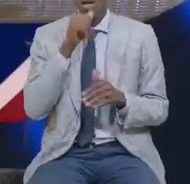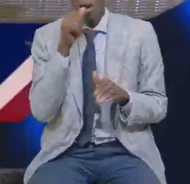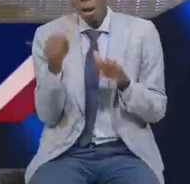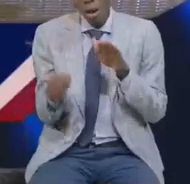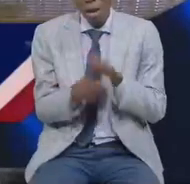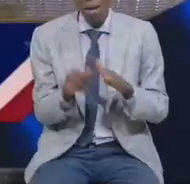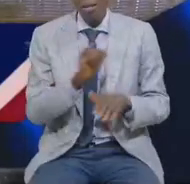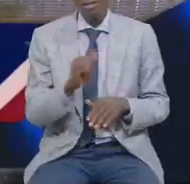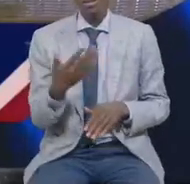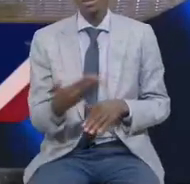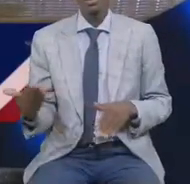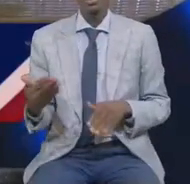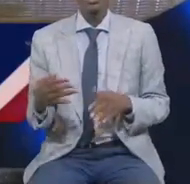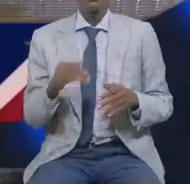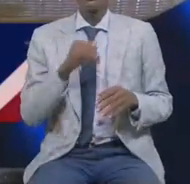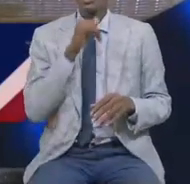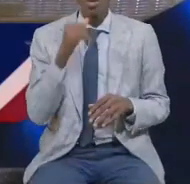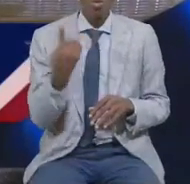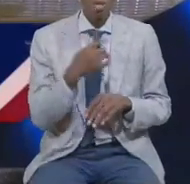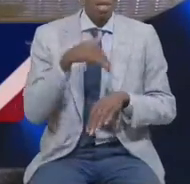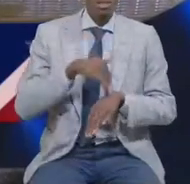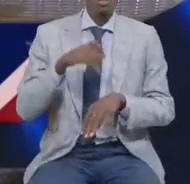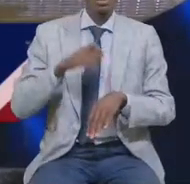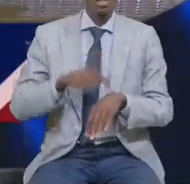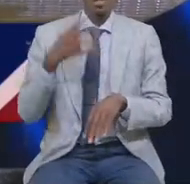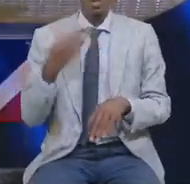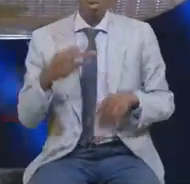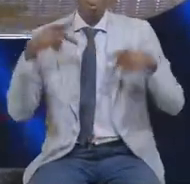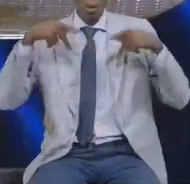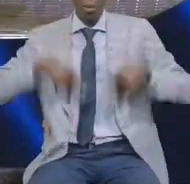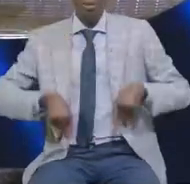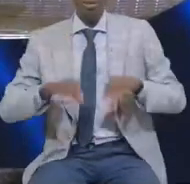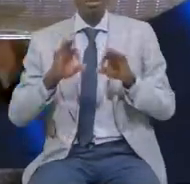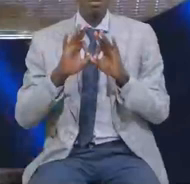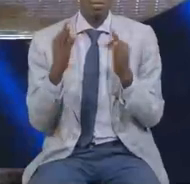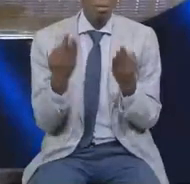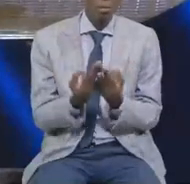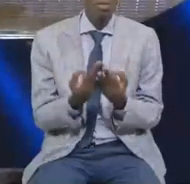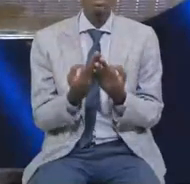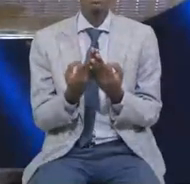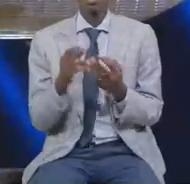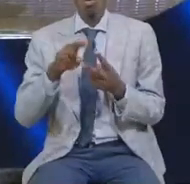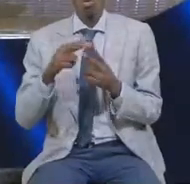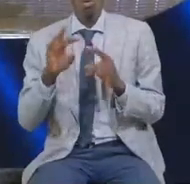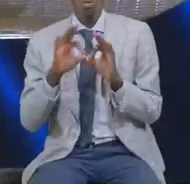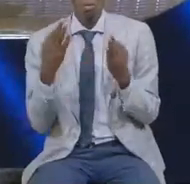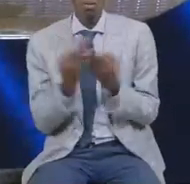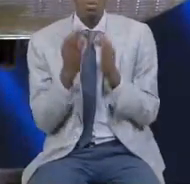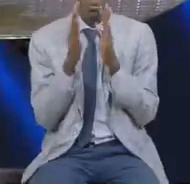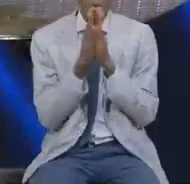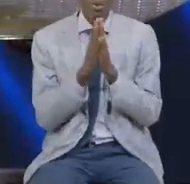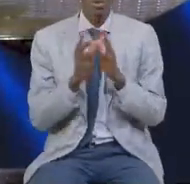au temps de la dévotion personnelle, au temps de la prière personnelle ou au temps de la prière en famille. Nous